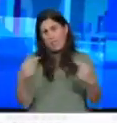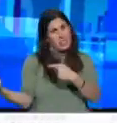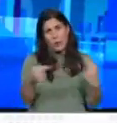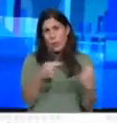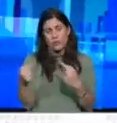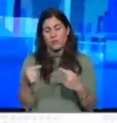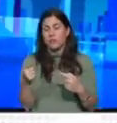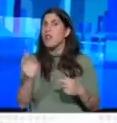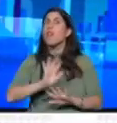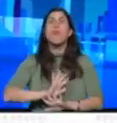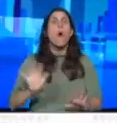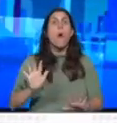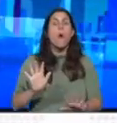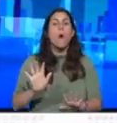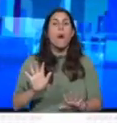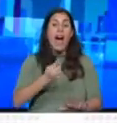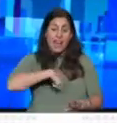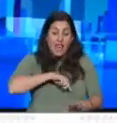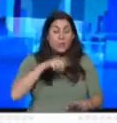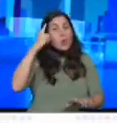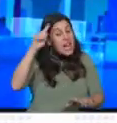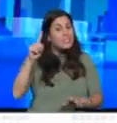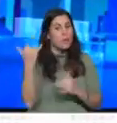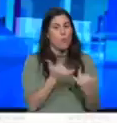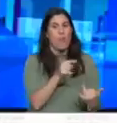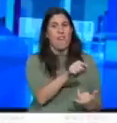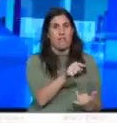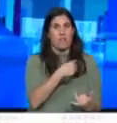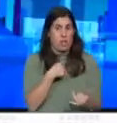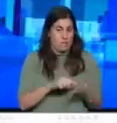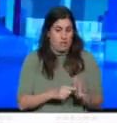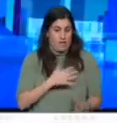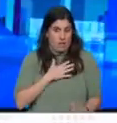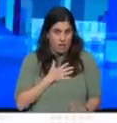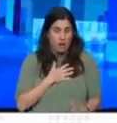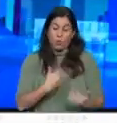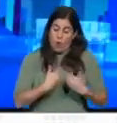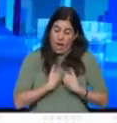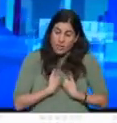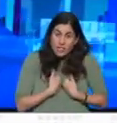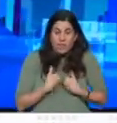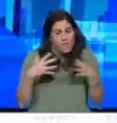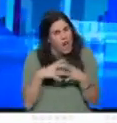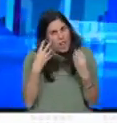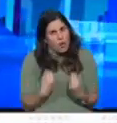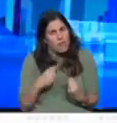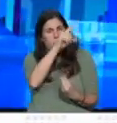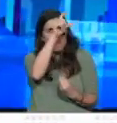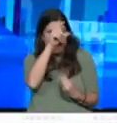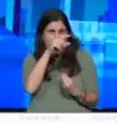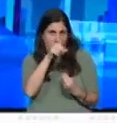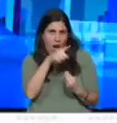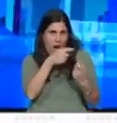ראוי. לא. אנחנו בעצם אלה שעזמנו את זה. וכשאני אומר, אבל אנחנו מתכוון אליי ולחבר'ה הטובים מהאגודה של המכללה